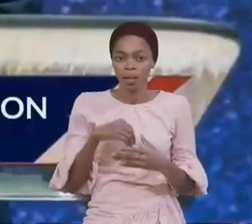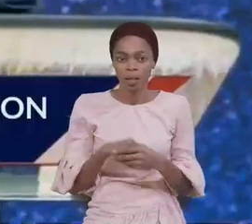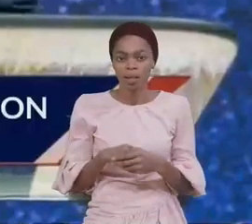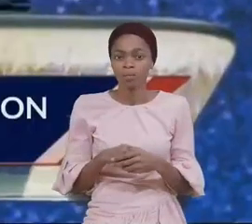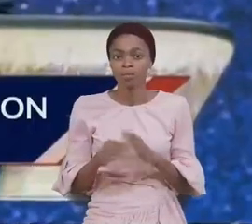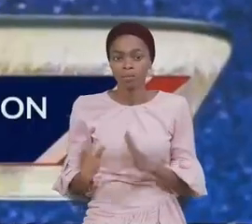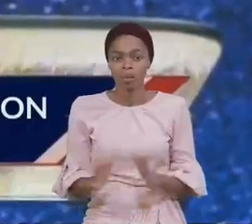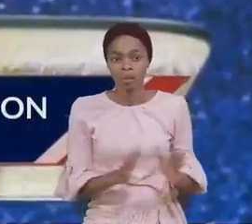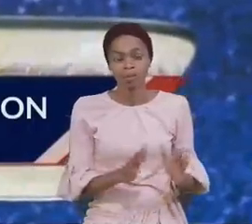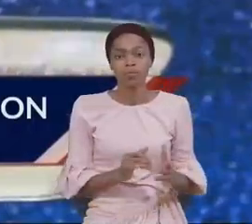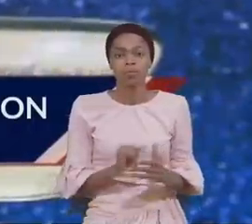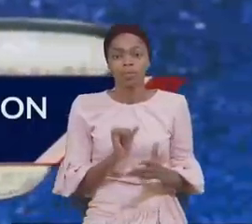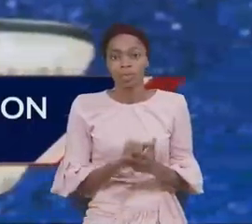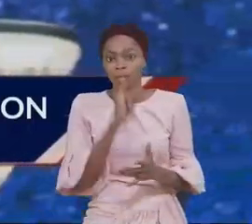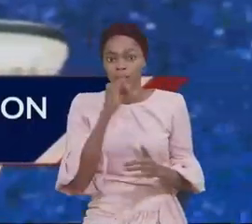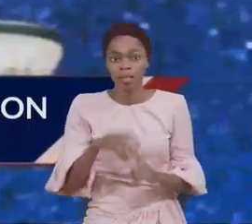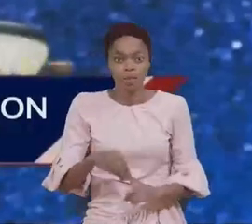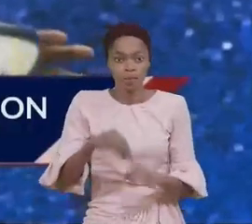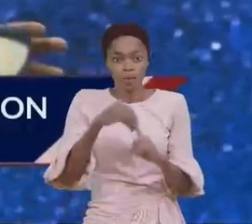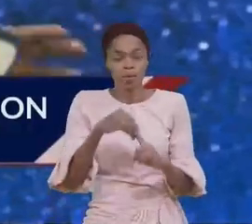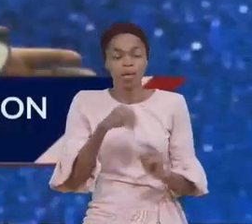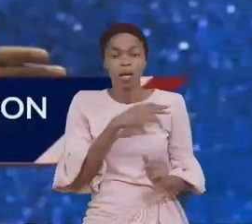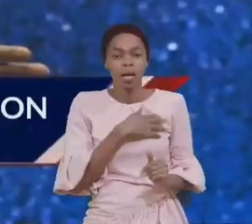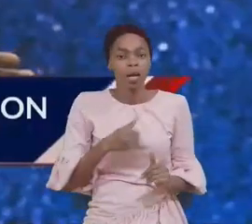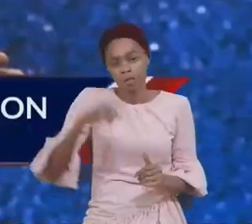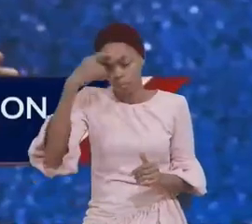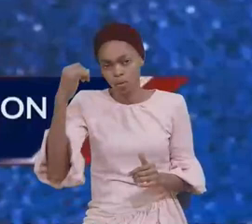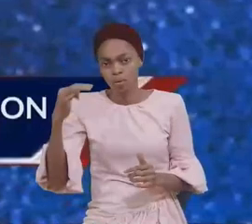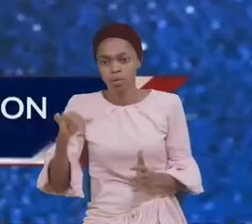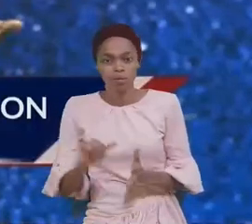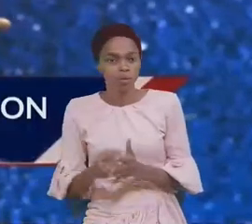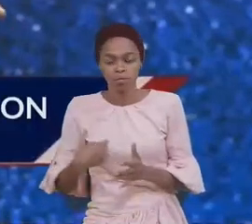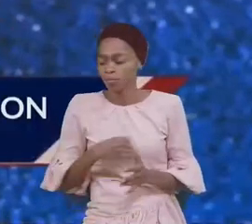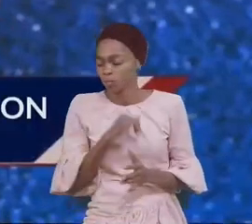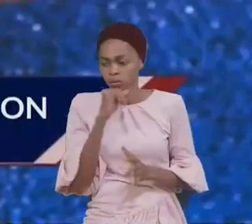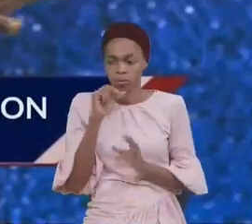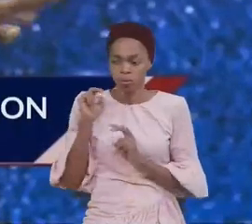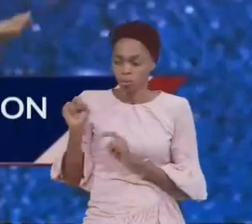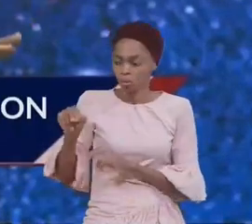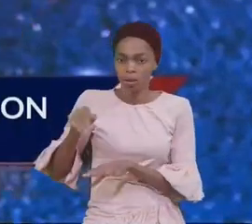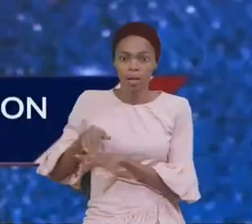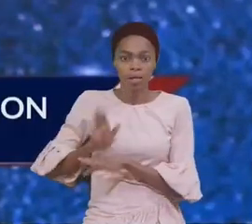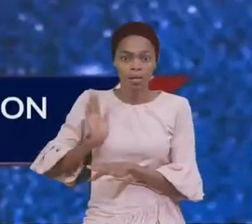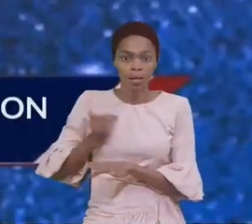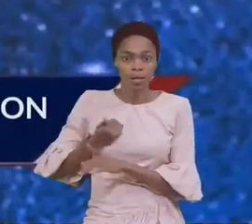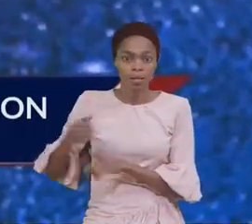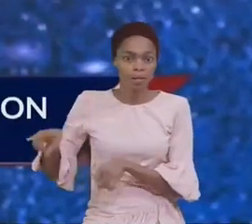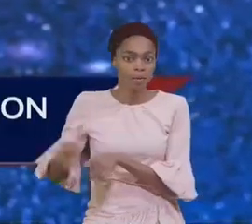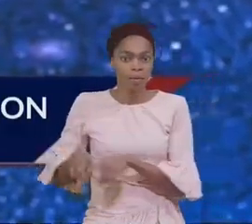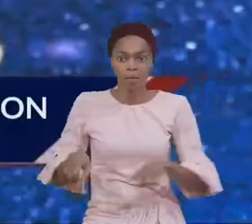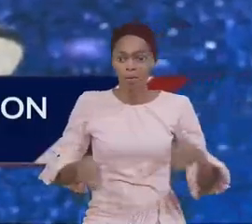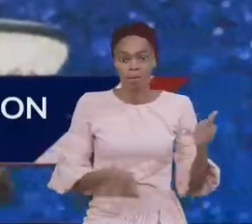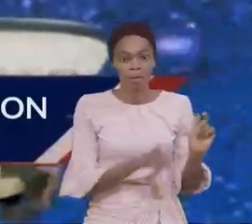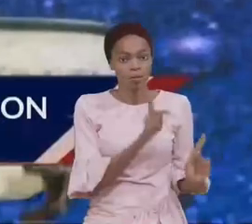poursuite qui est particulière. À cause de cela, nous ne nous voyons pas comme les autres